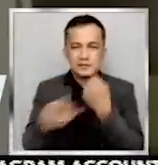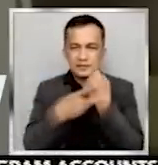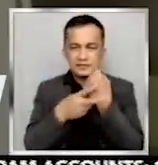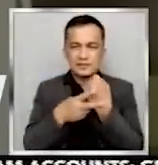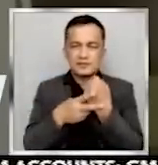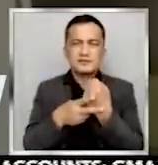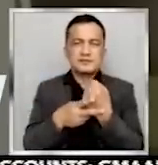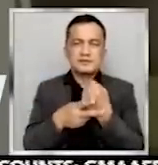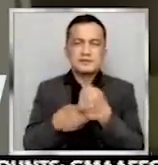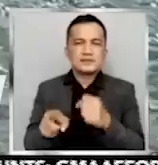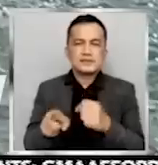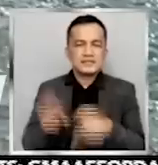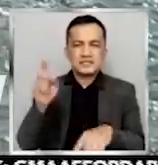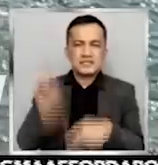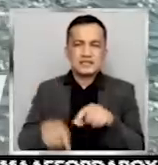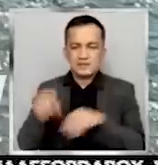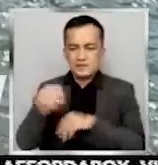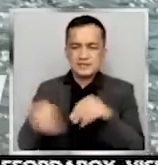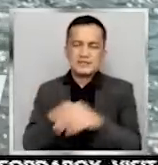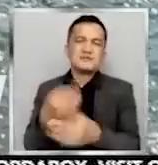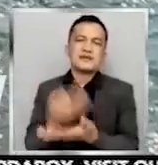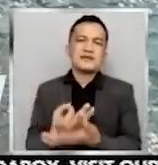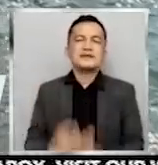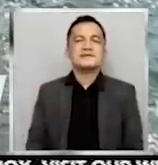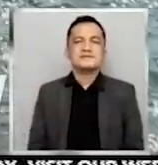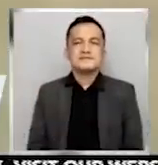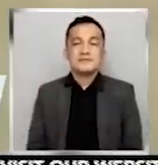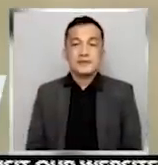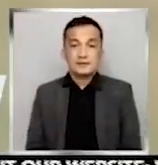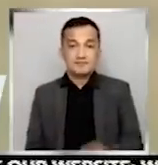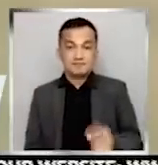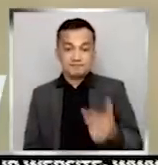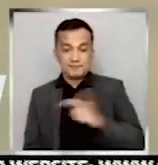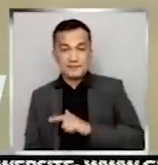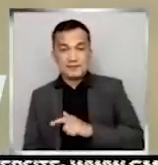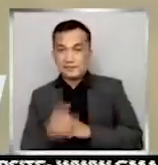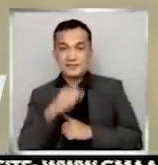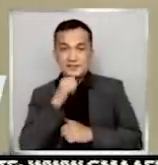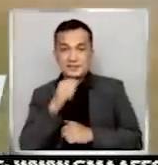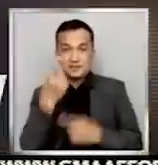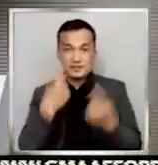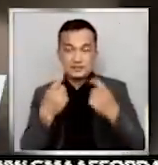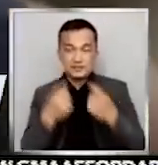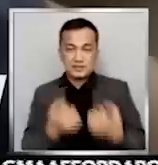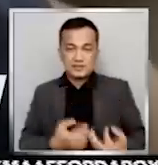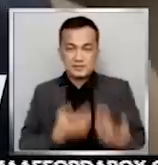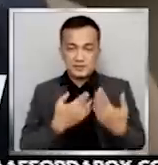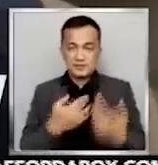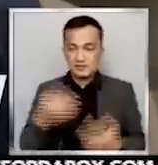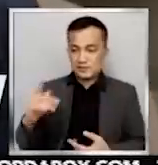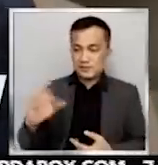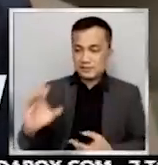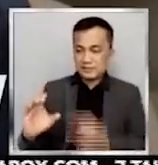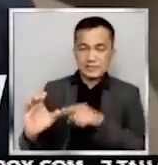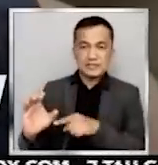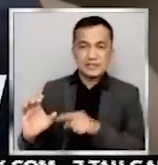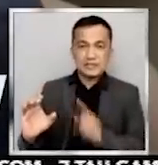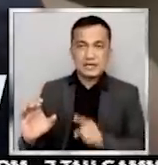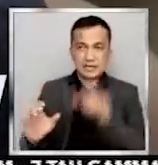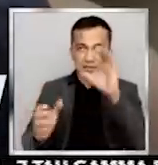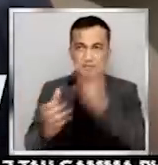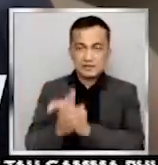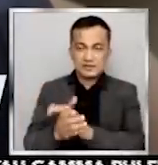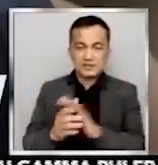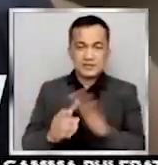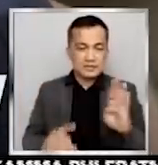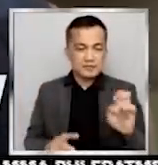po kayang bayaran ng pera yun. At kung di nyo na itatanong, ang inspirasyon daw ni Casey, kanya mismong mister na si Bernard,